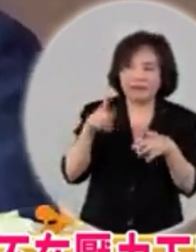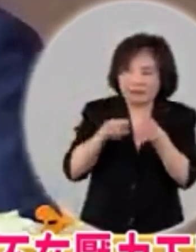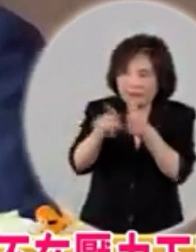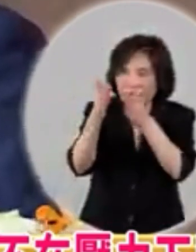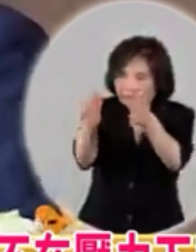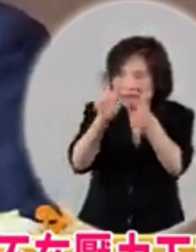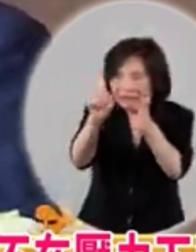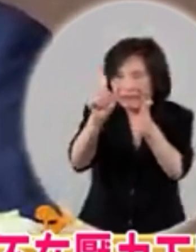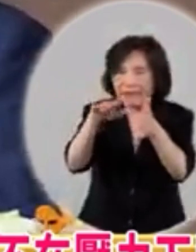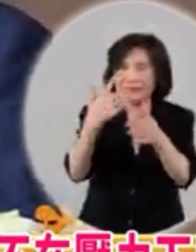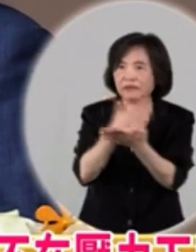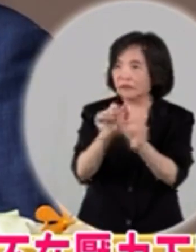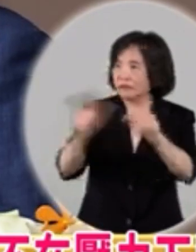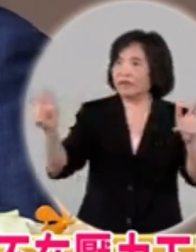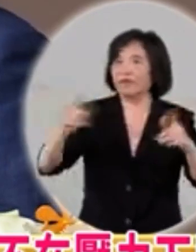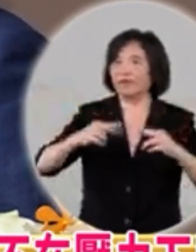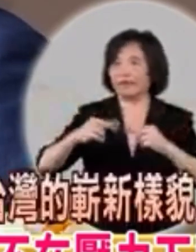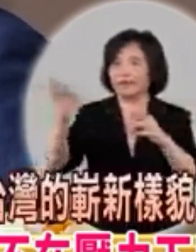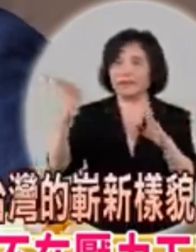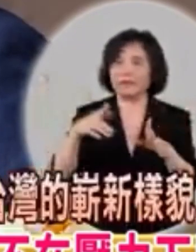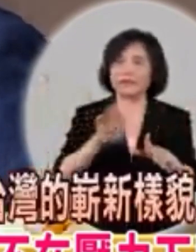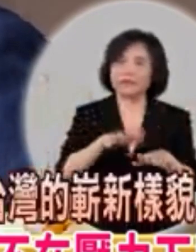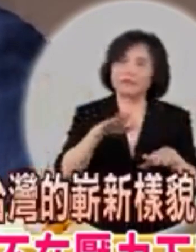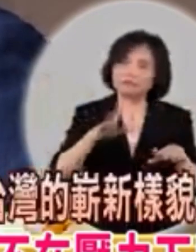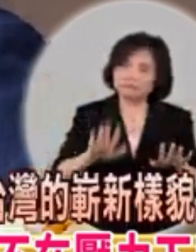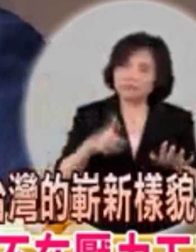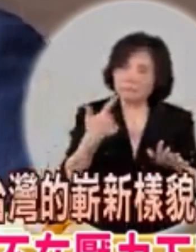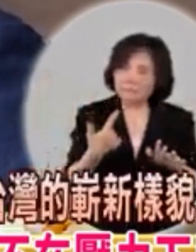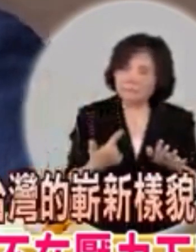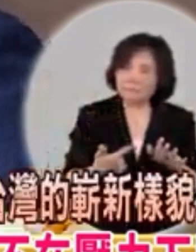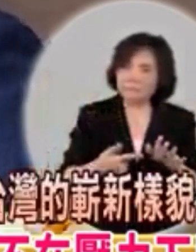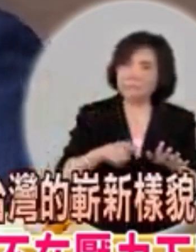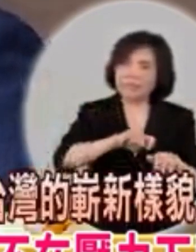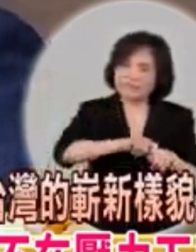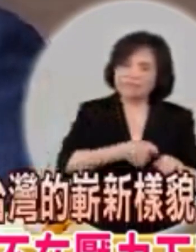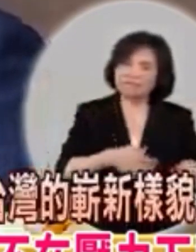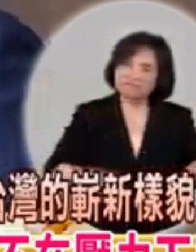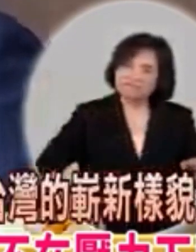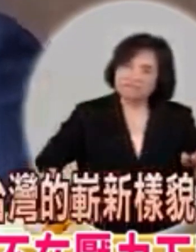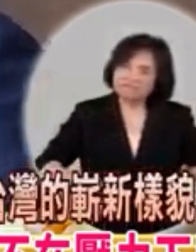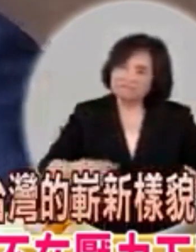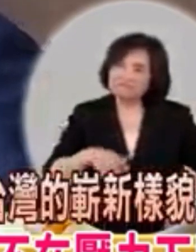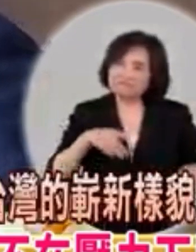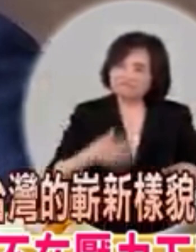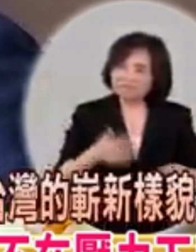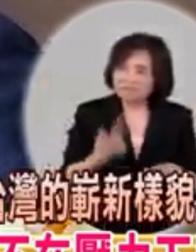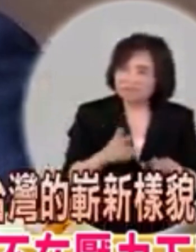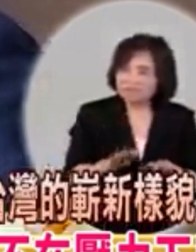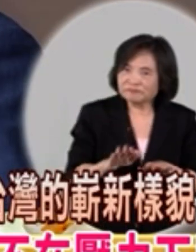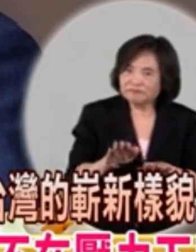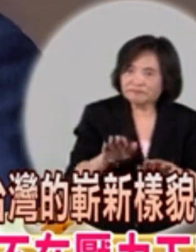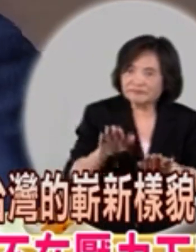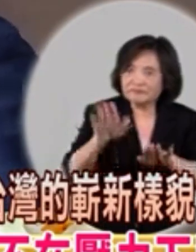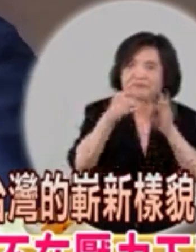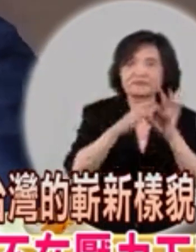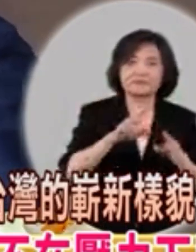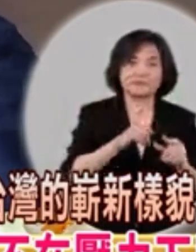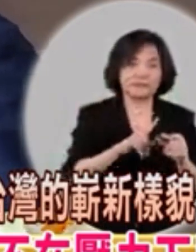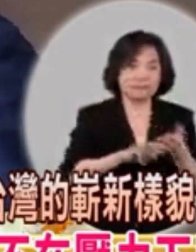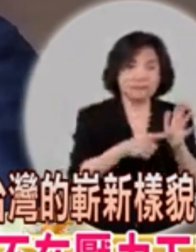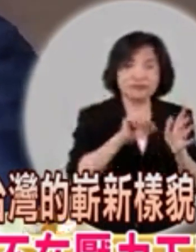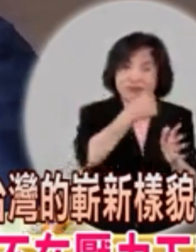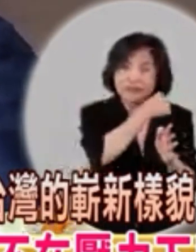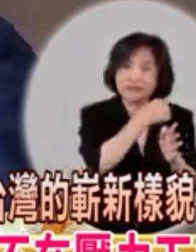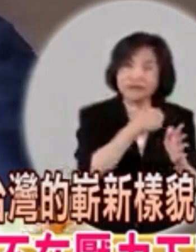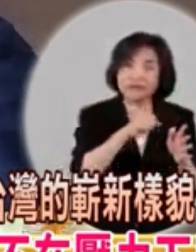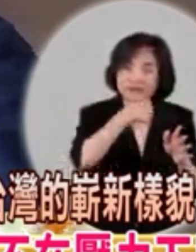多元，一步一脚印，成就的今天中华民国台湾崭新的